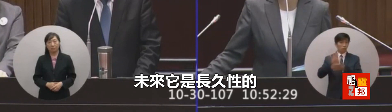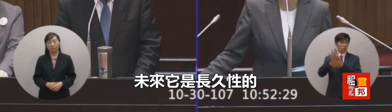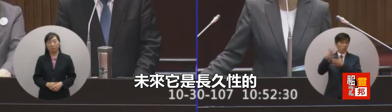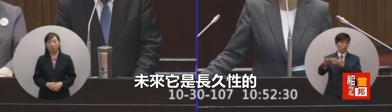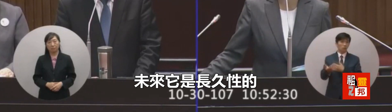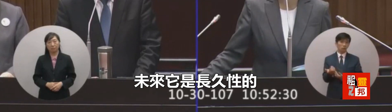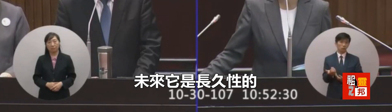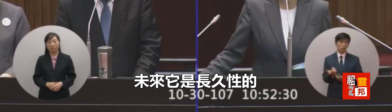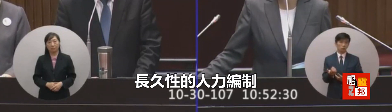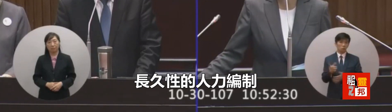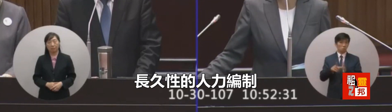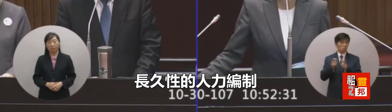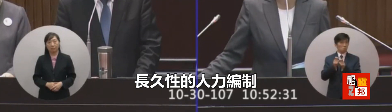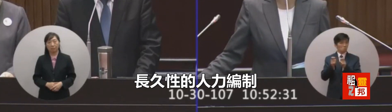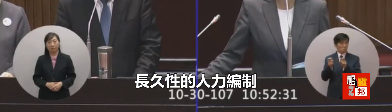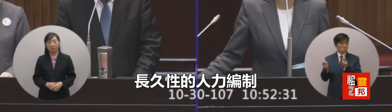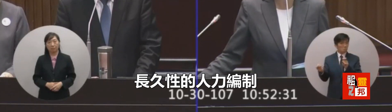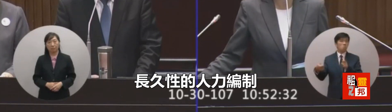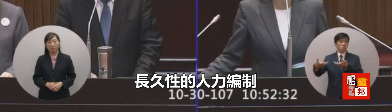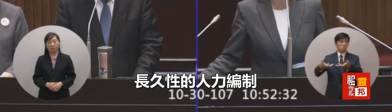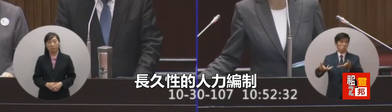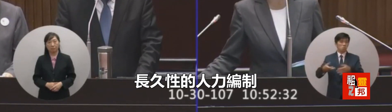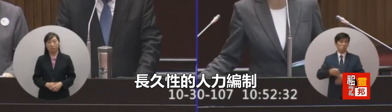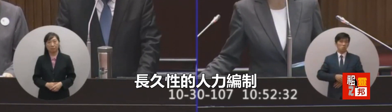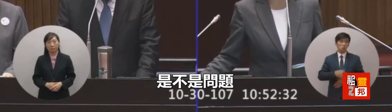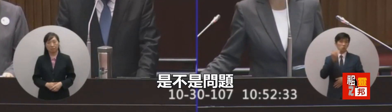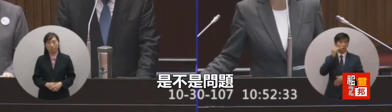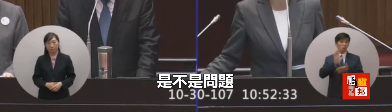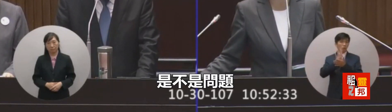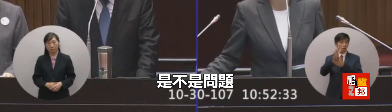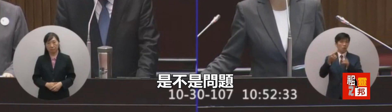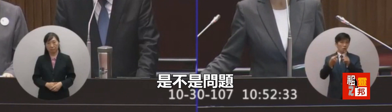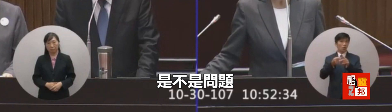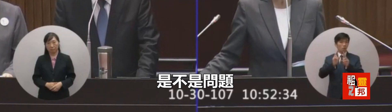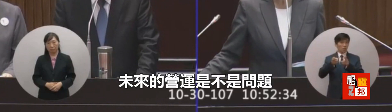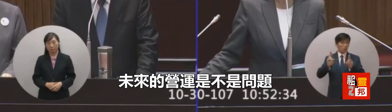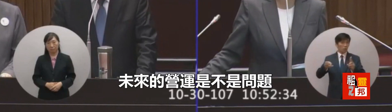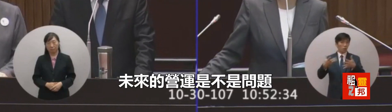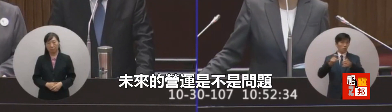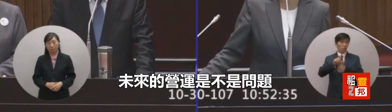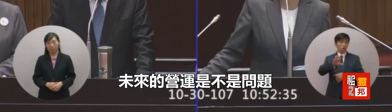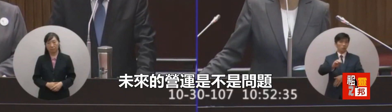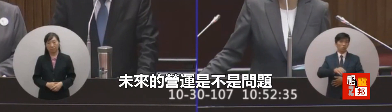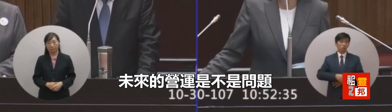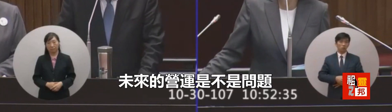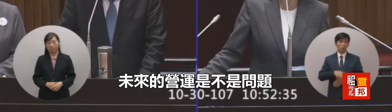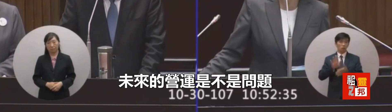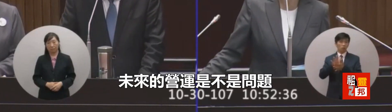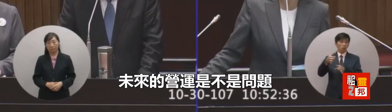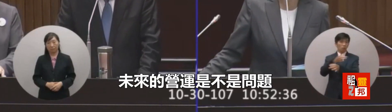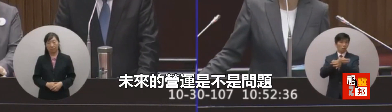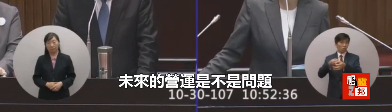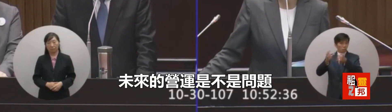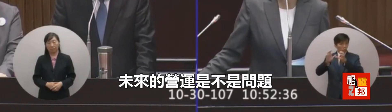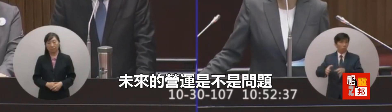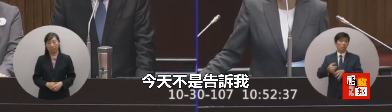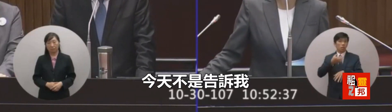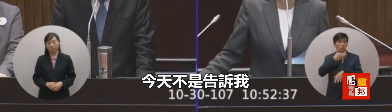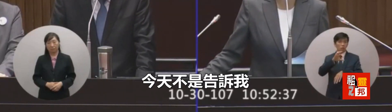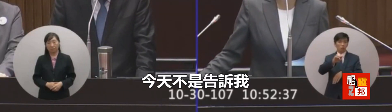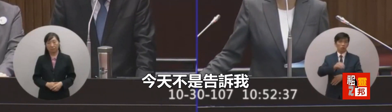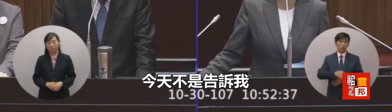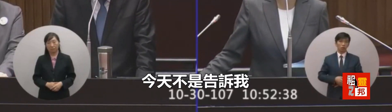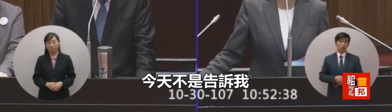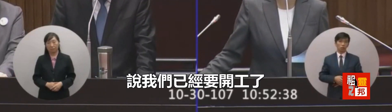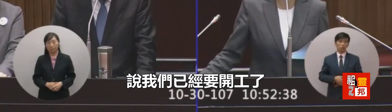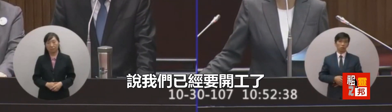长久性的，长久性的人力编制是不是问题，未来的营运是不是问题。今天